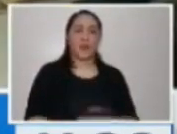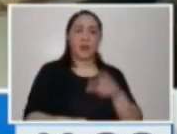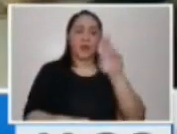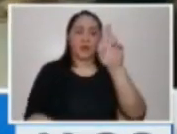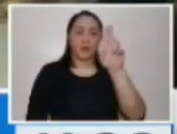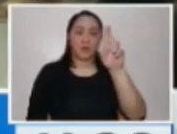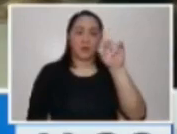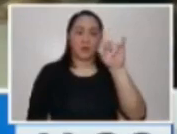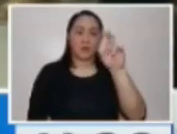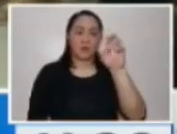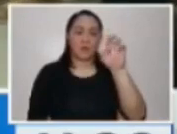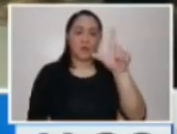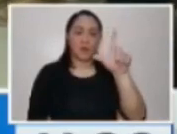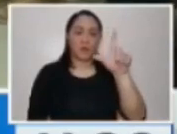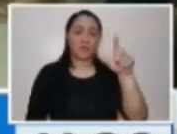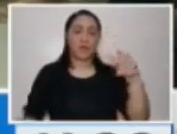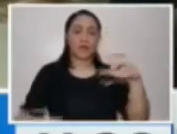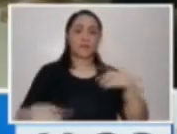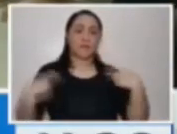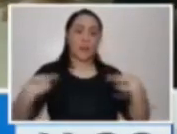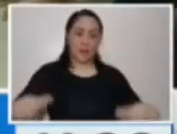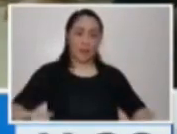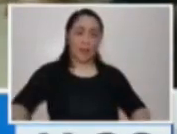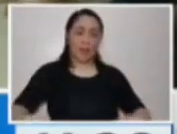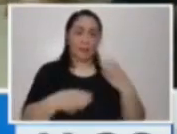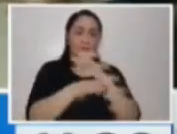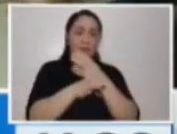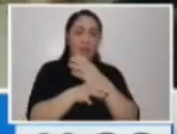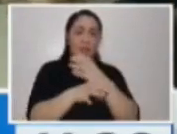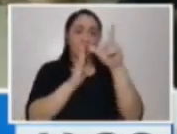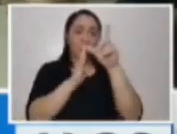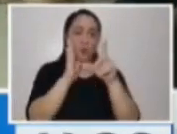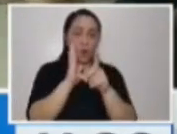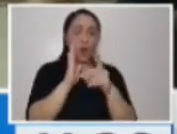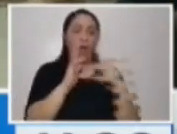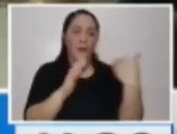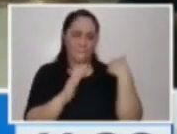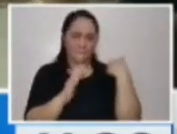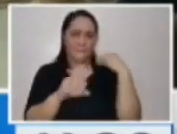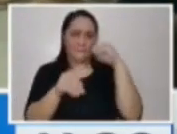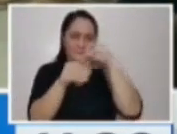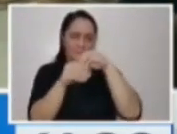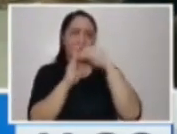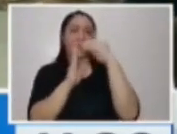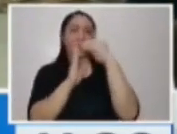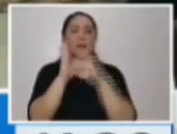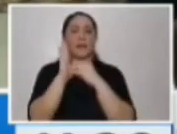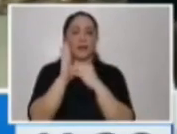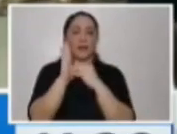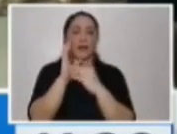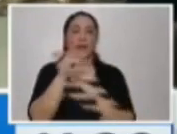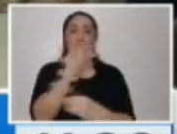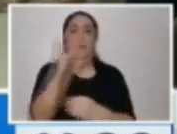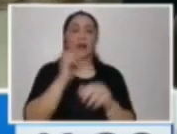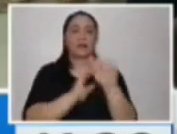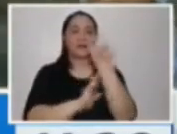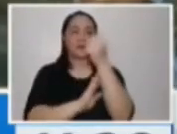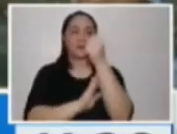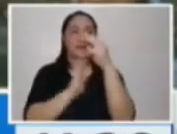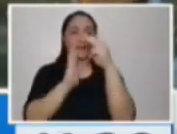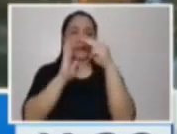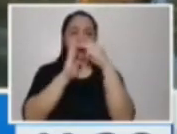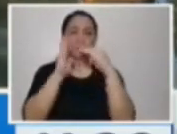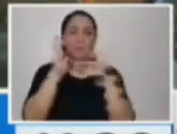ng OFWs natin dito sa Pilipinas, 30% lamang yung nasa abroad ang kiniklaim. So, kailangan makover